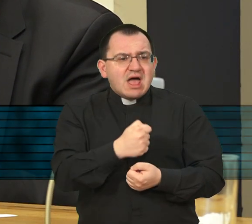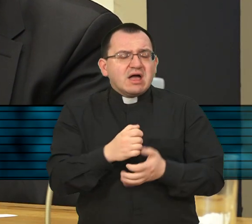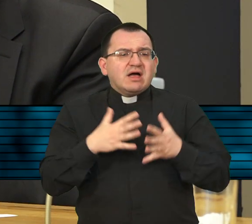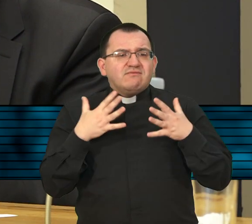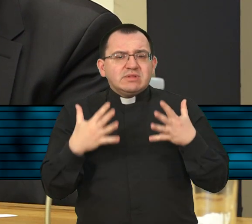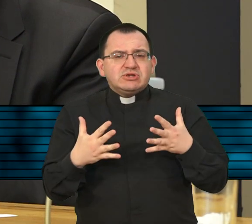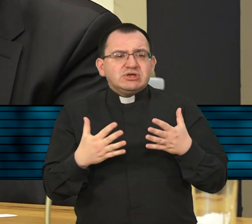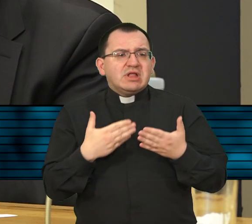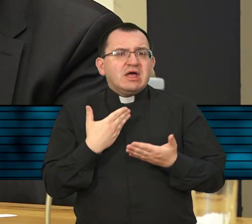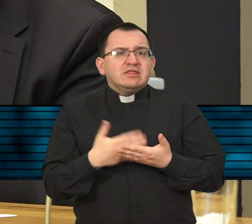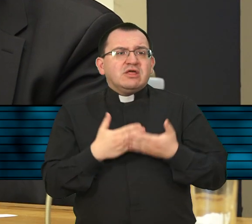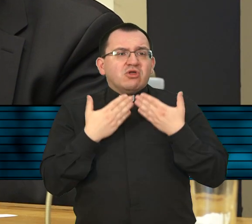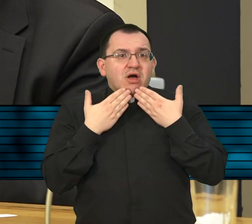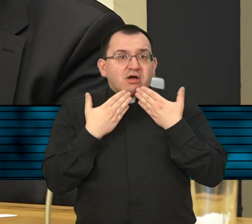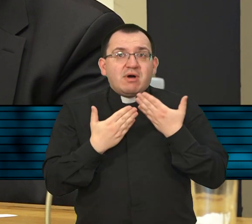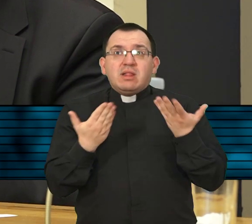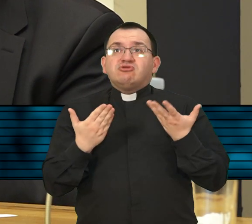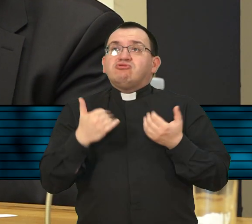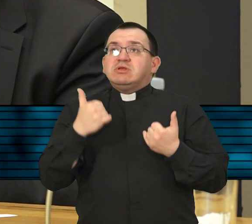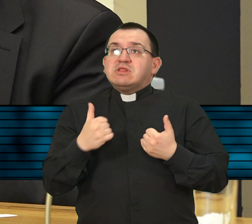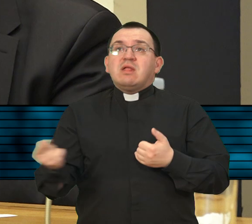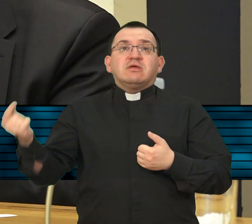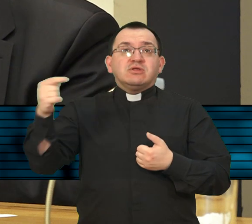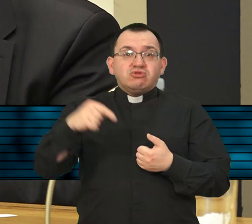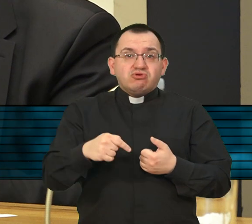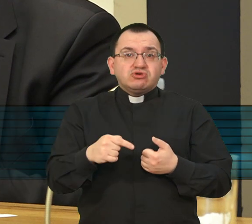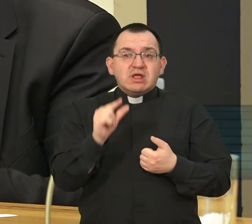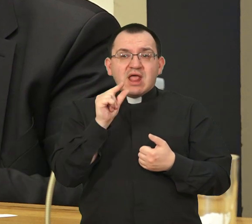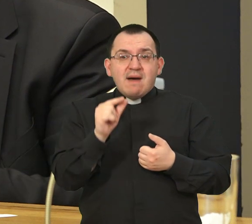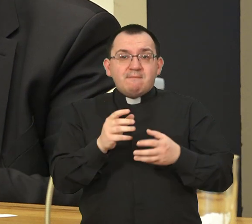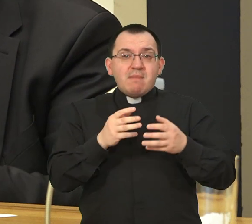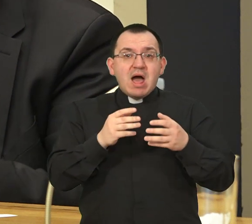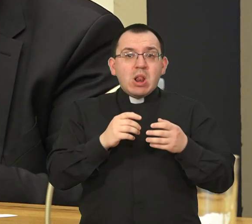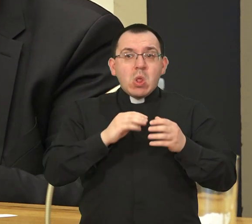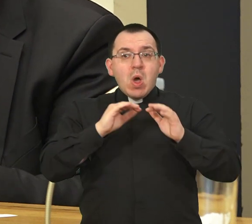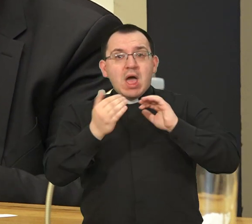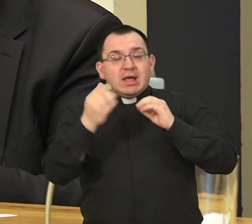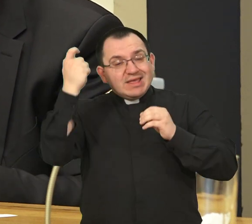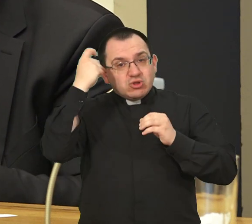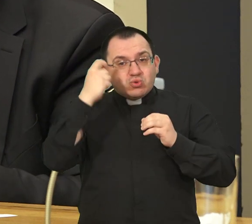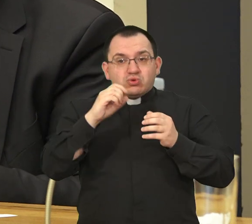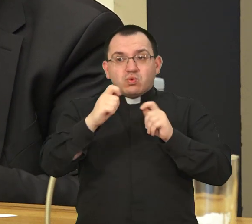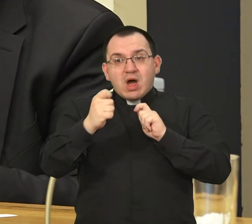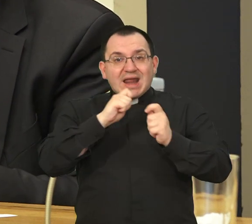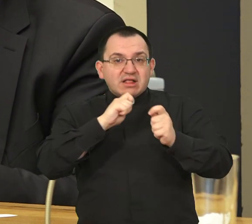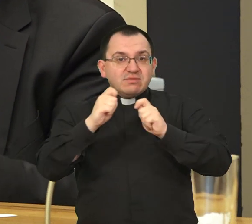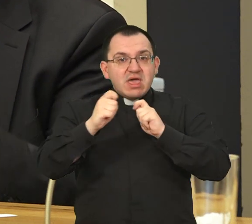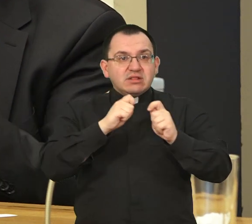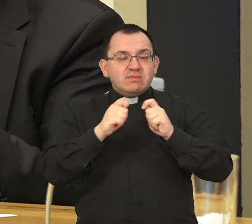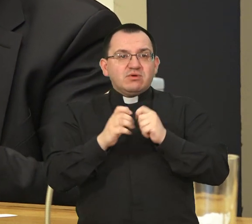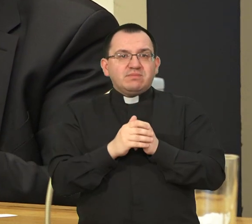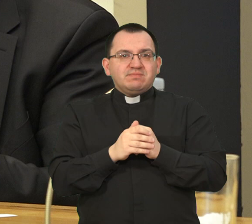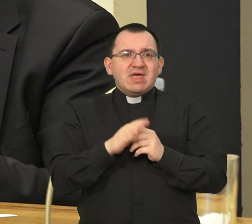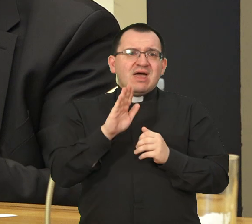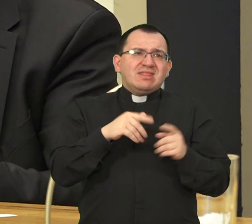evo zahvaljujem što ste u ovolikom broju došli, da malo izmijenimo iskustva, da se malo čujete, neki će reći